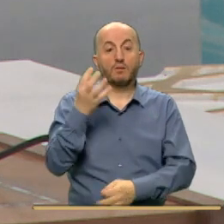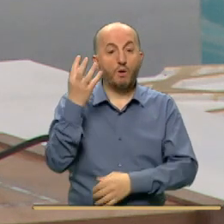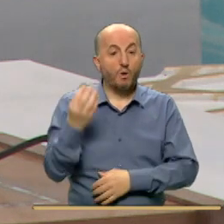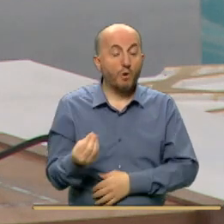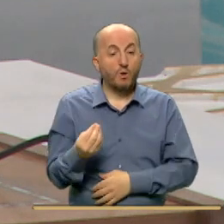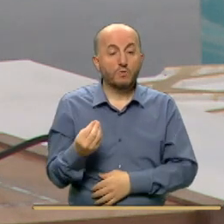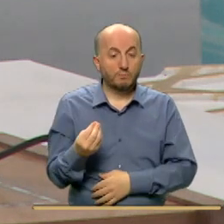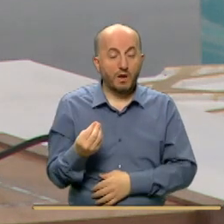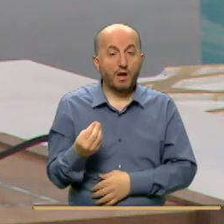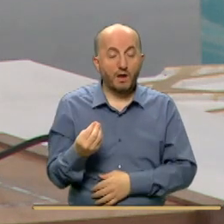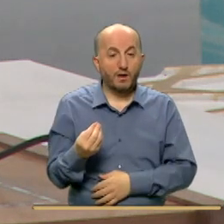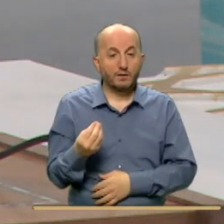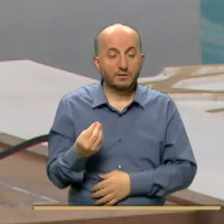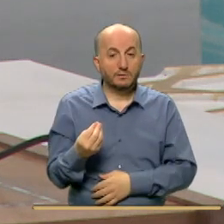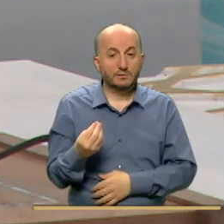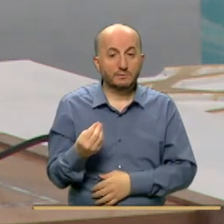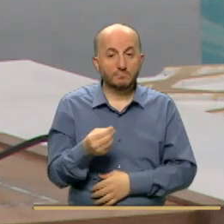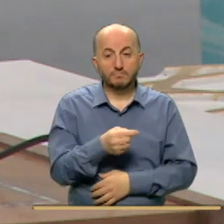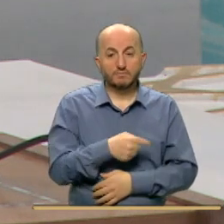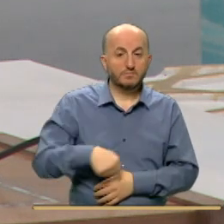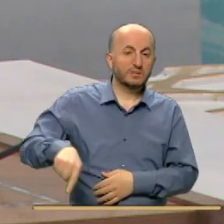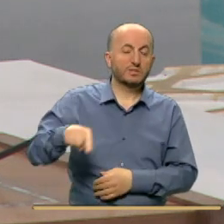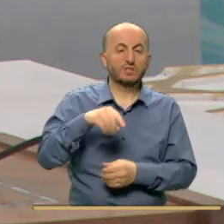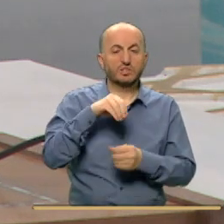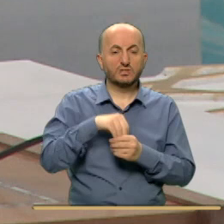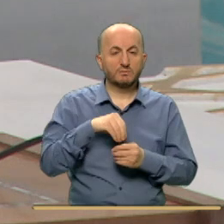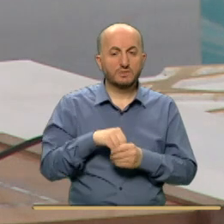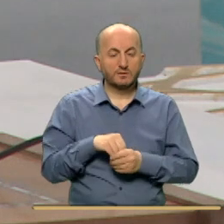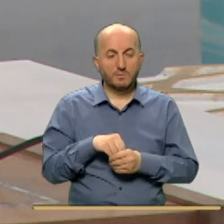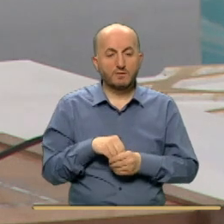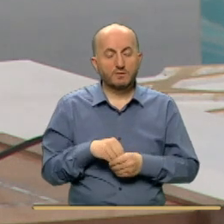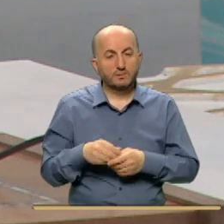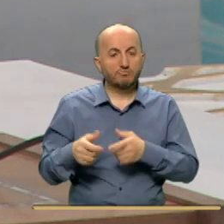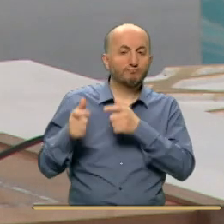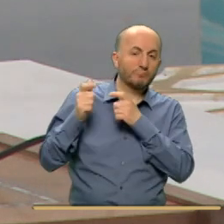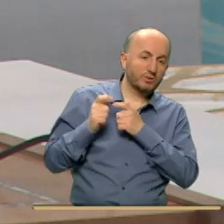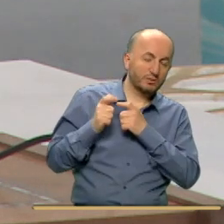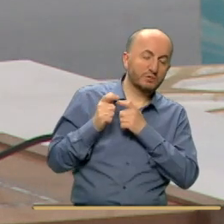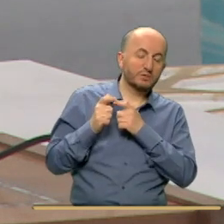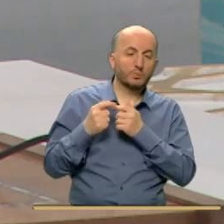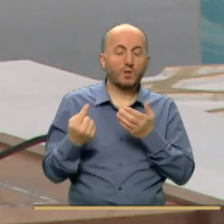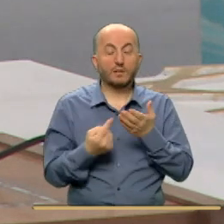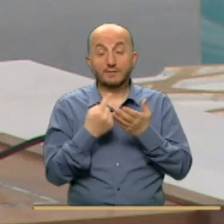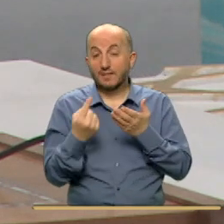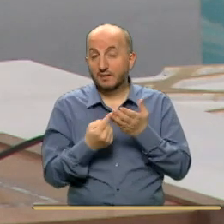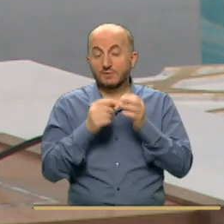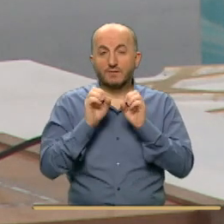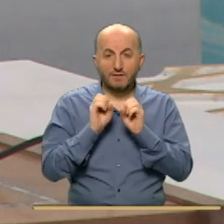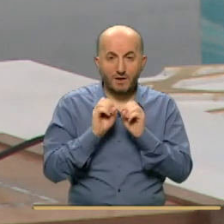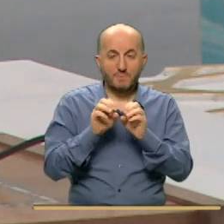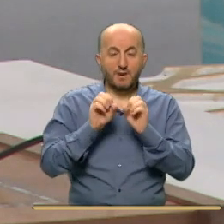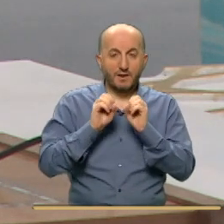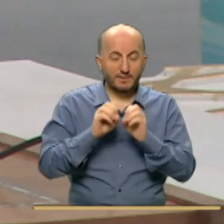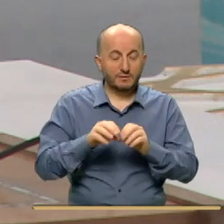olma potansiyelini biz içimizde barındırırız, taşırız. Kur'an-ı Kerim'in rehberliğinde,